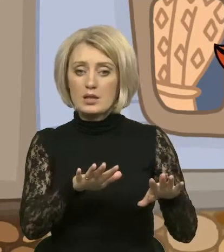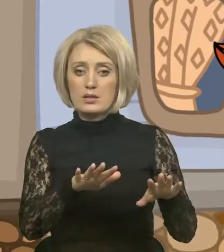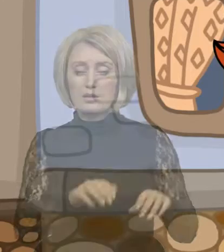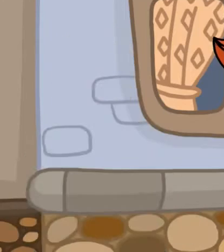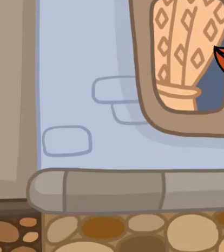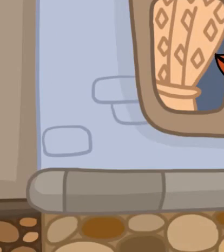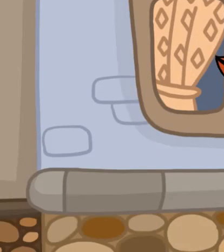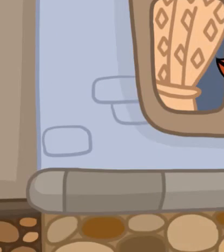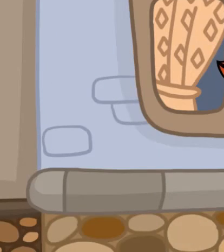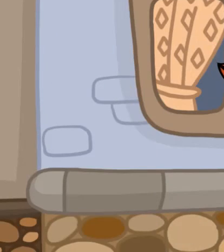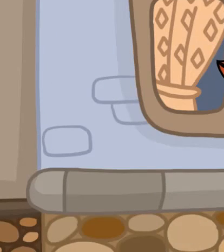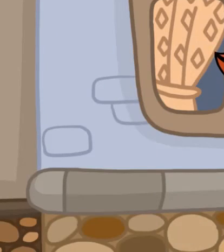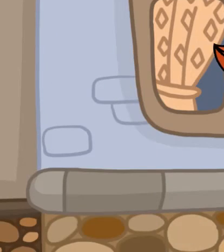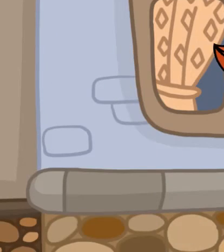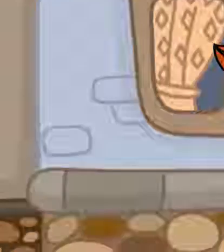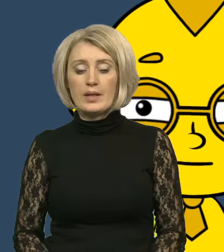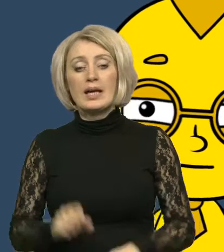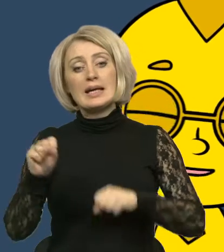места?